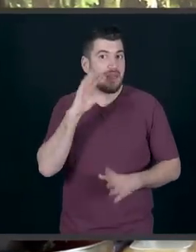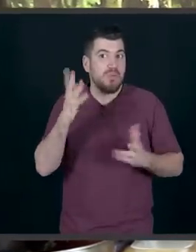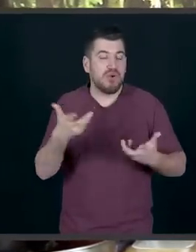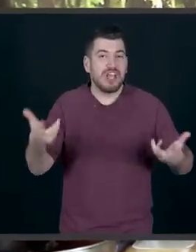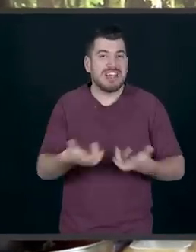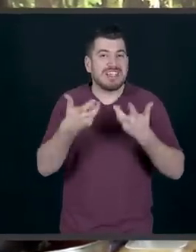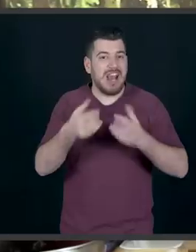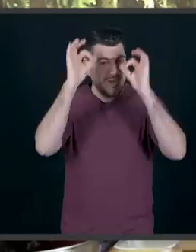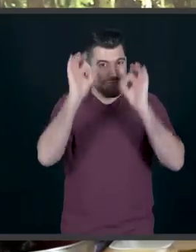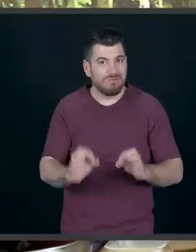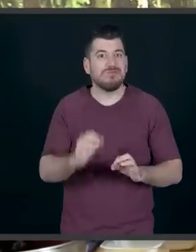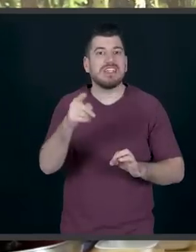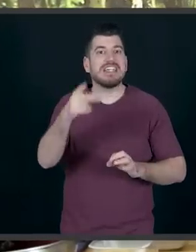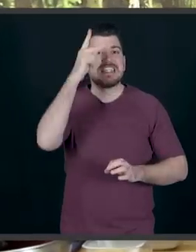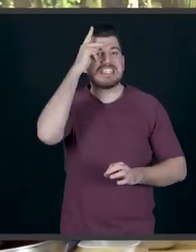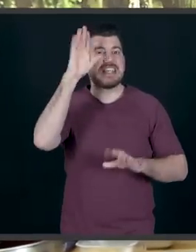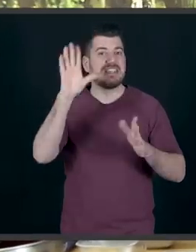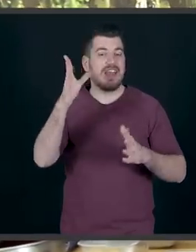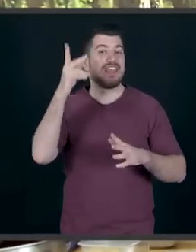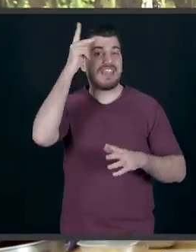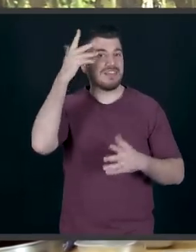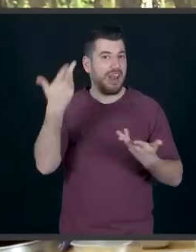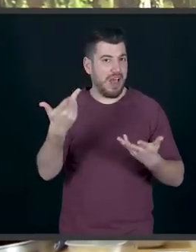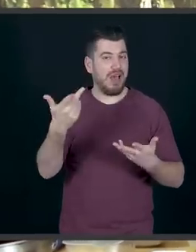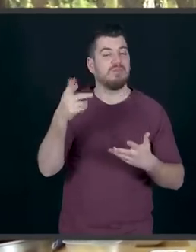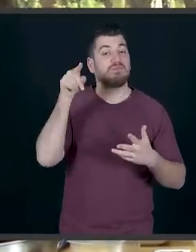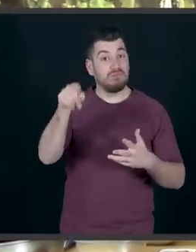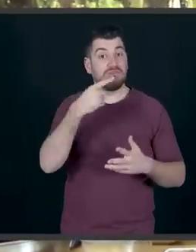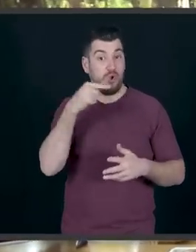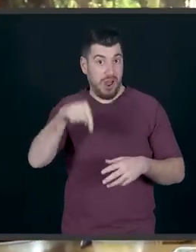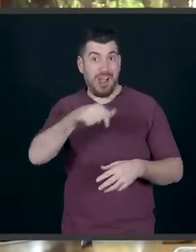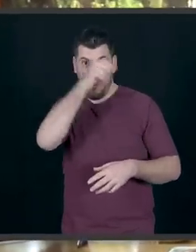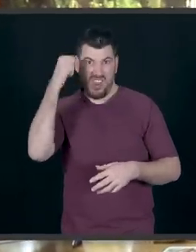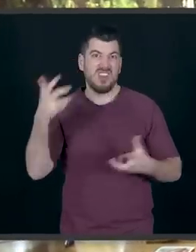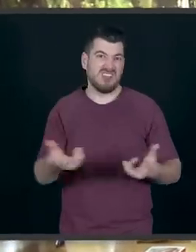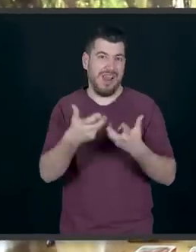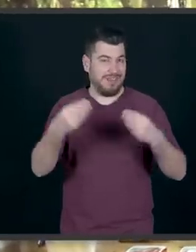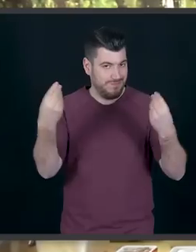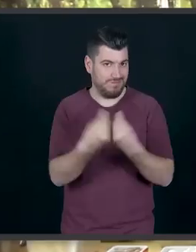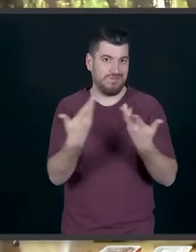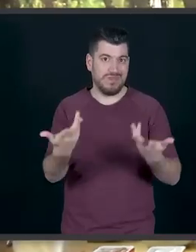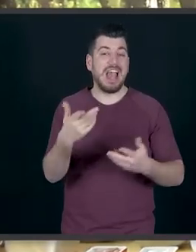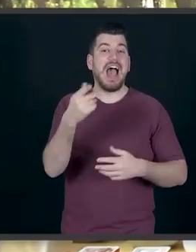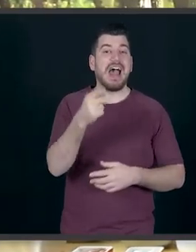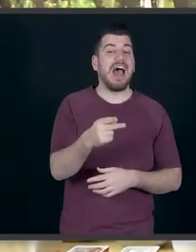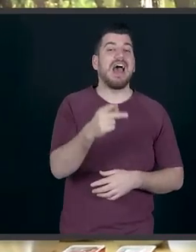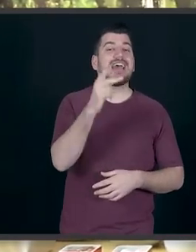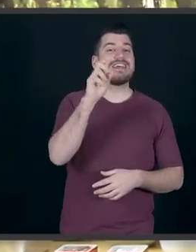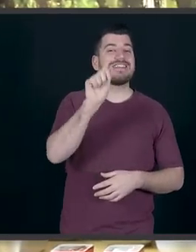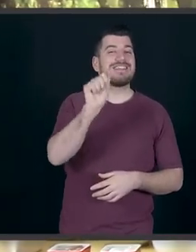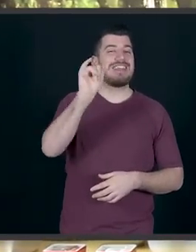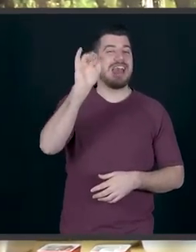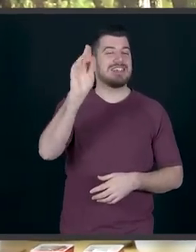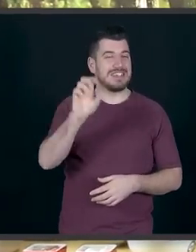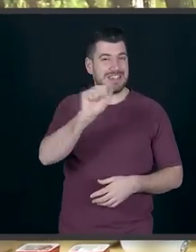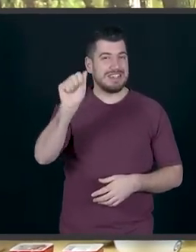Caesar salad κανονικά. Είμαι σίγουρος πως τώρα που είναι καλοκαίρι θέλετε να τρώτε τις σαλατούλες, αλλά και το χειμώνα, και η Caesar σαλάτα κατά βάση είναι η